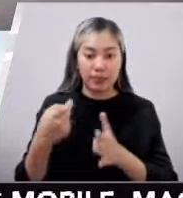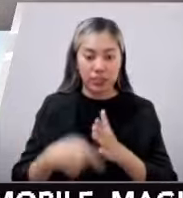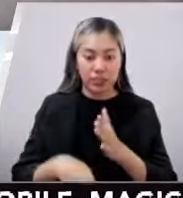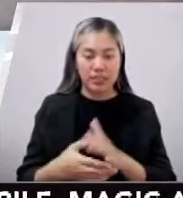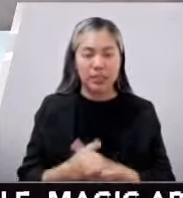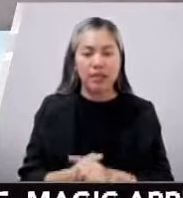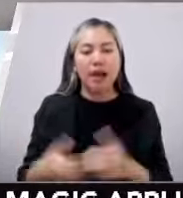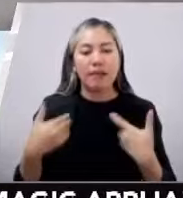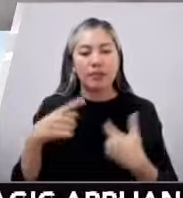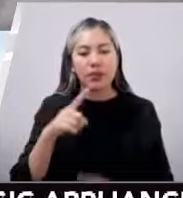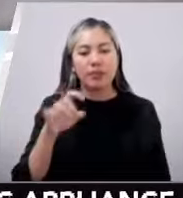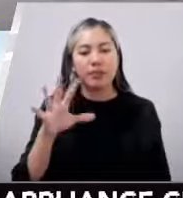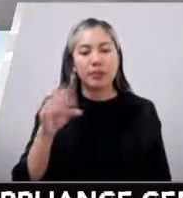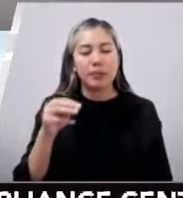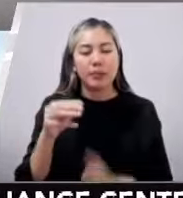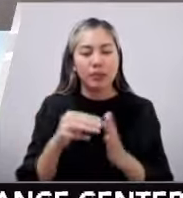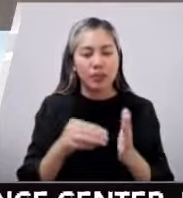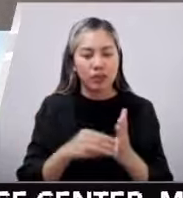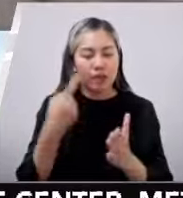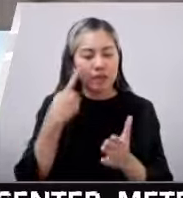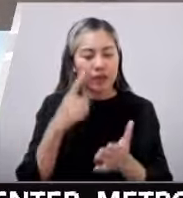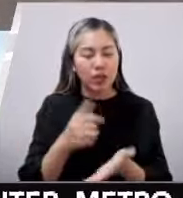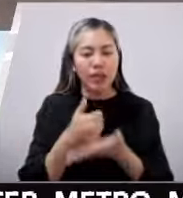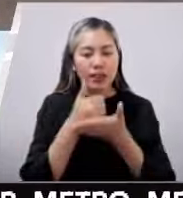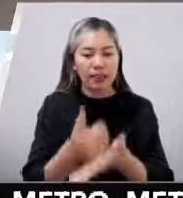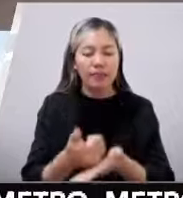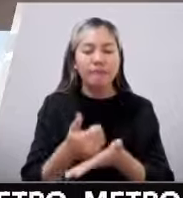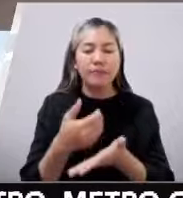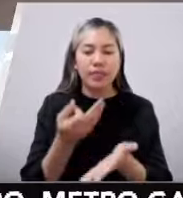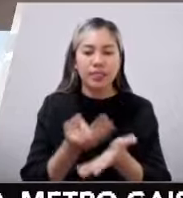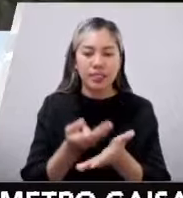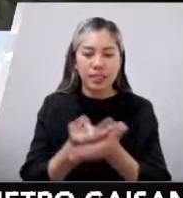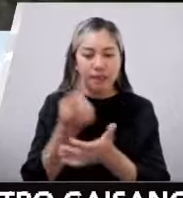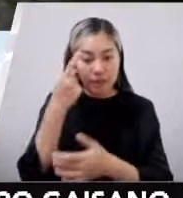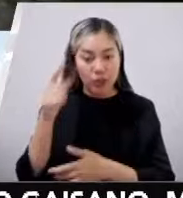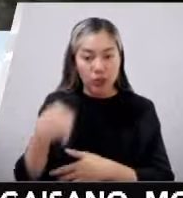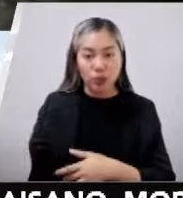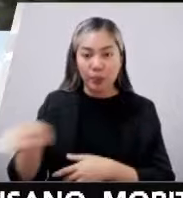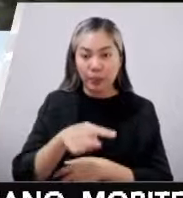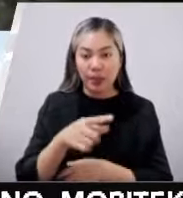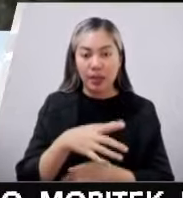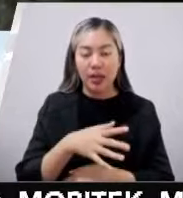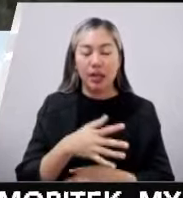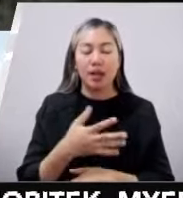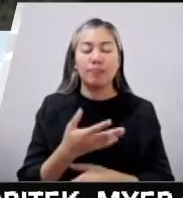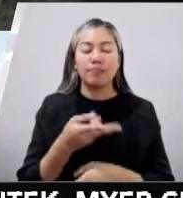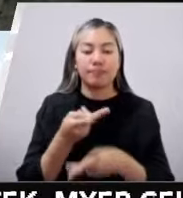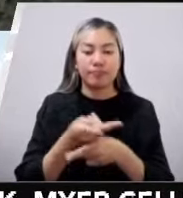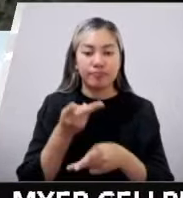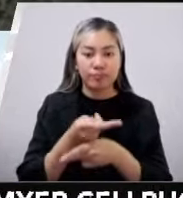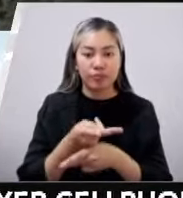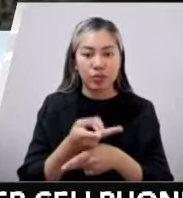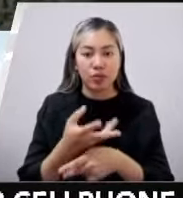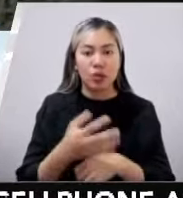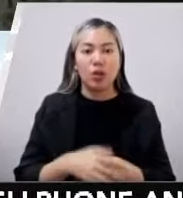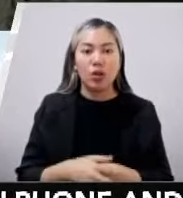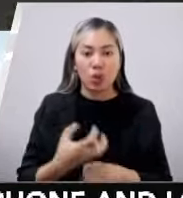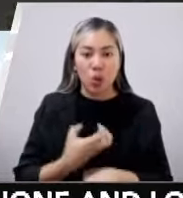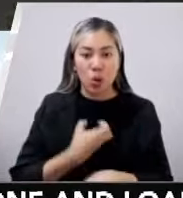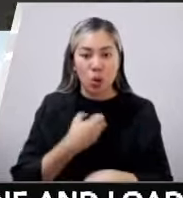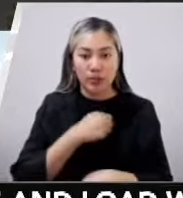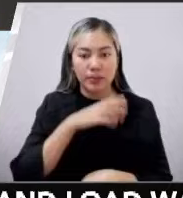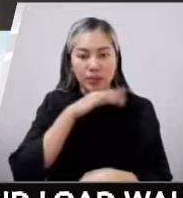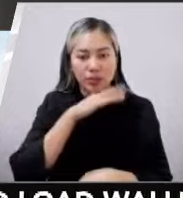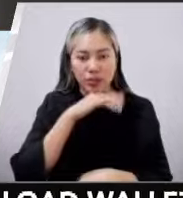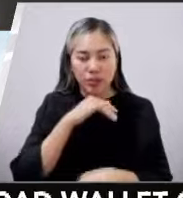pesos para sa tulong pinansyal sa mga apektadong hog raisers. 4,000 pesos ang ibabayad sa kada biik o maliit